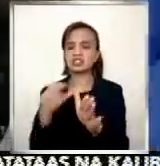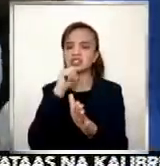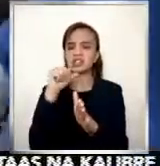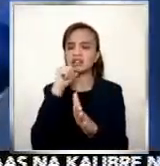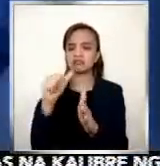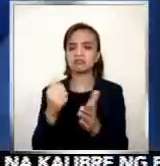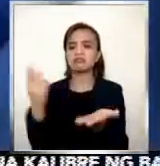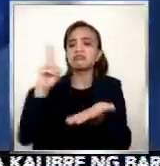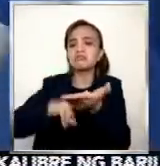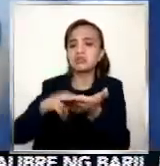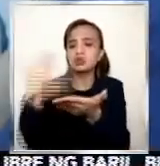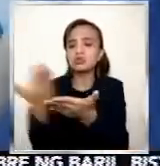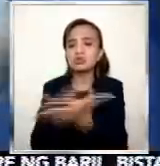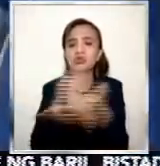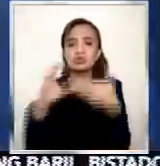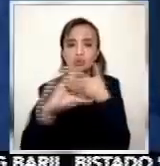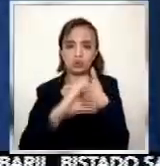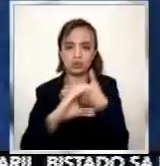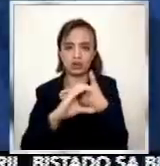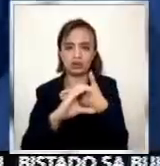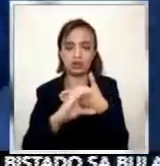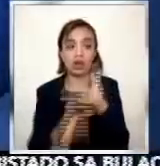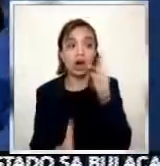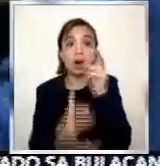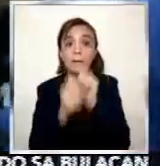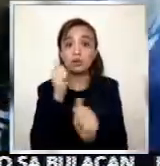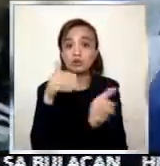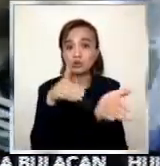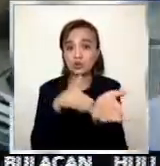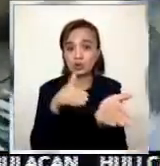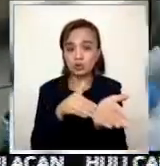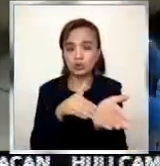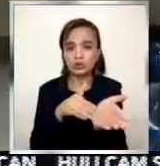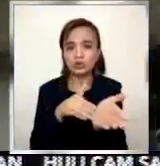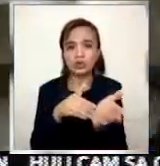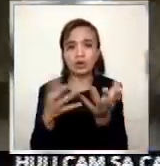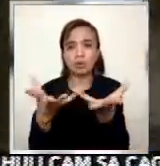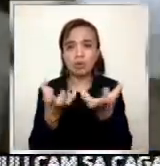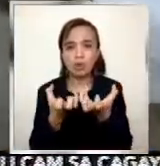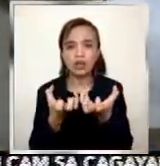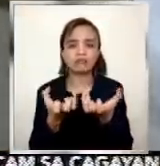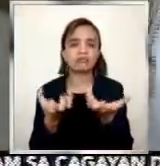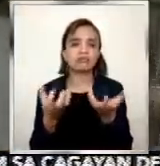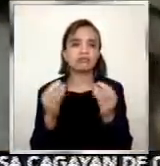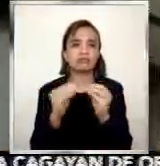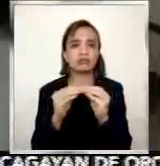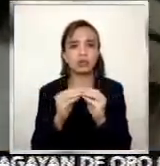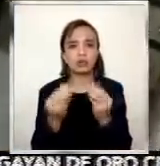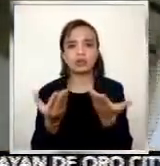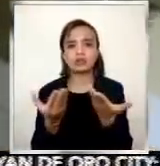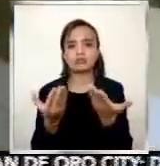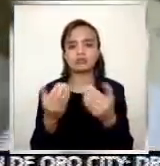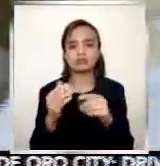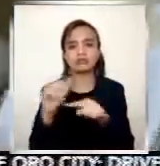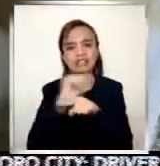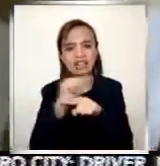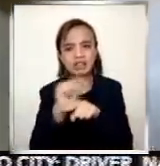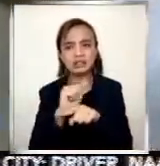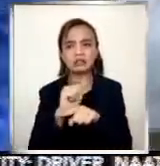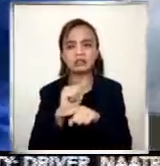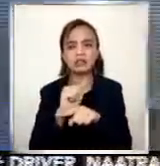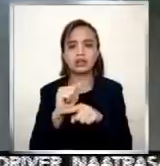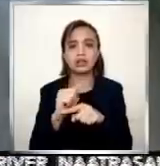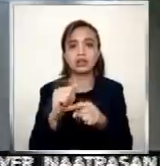of these doctors would like to pursue presidency training already. We have some nurses na nag-resign din